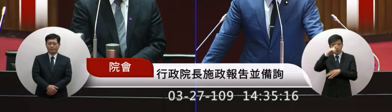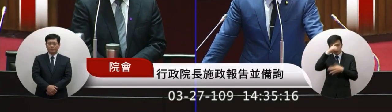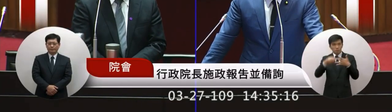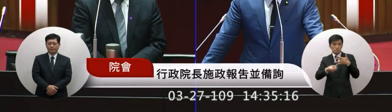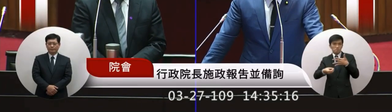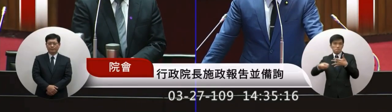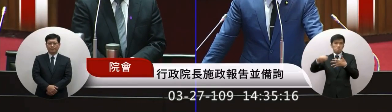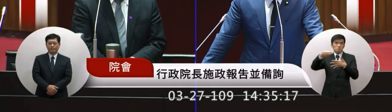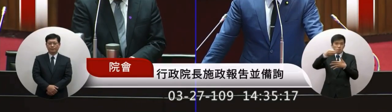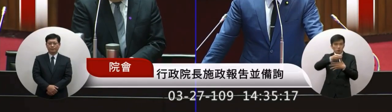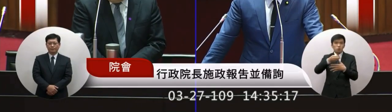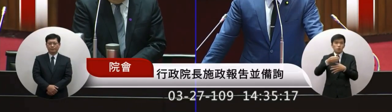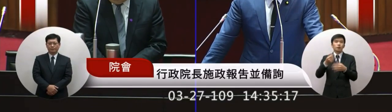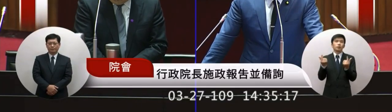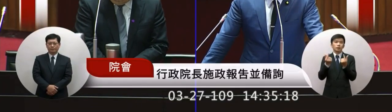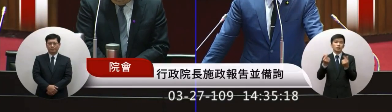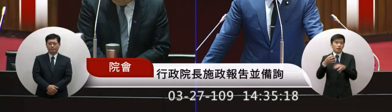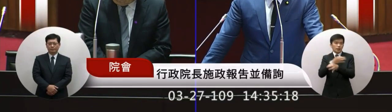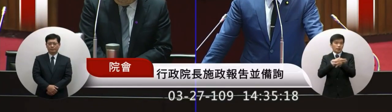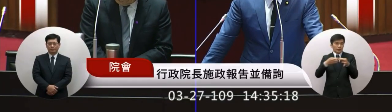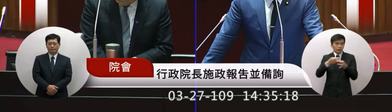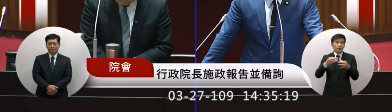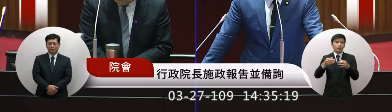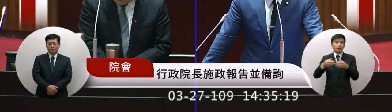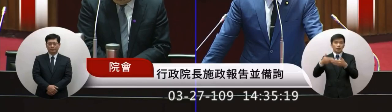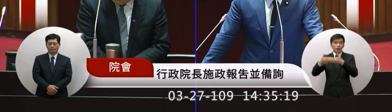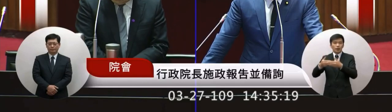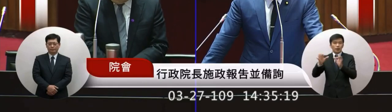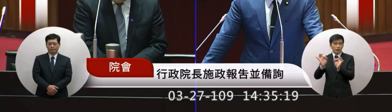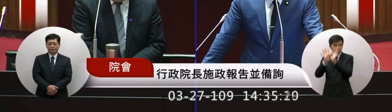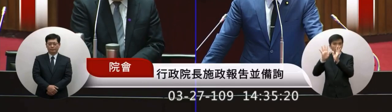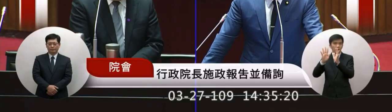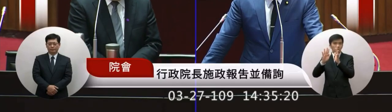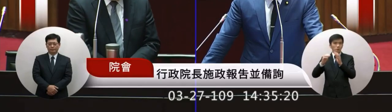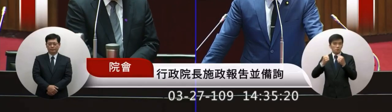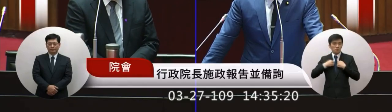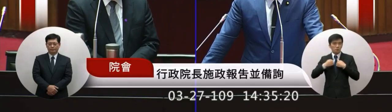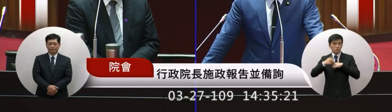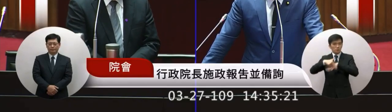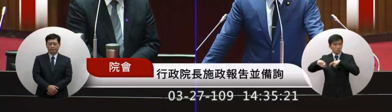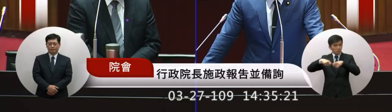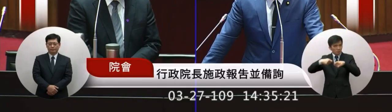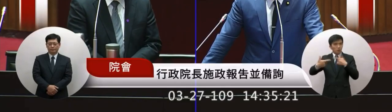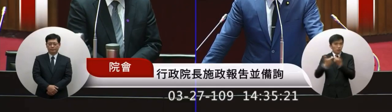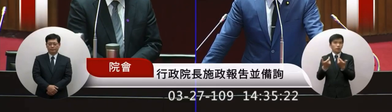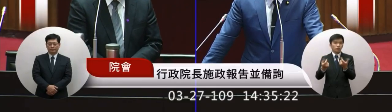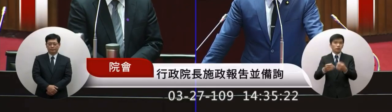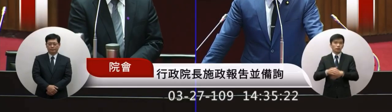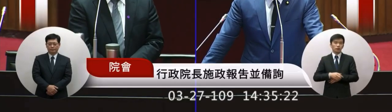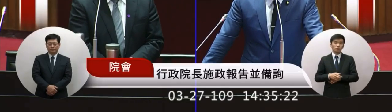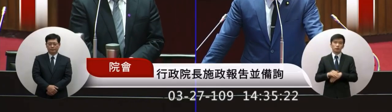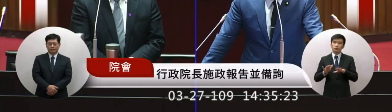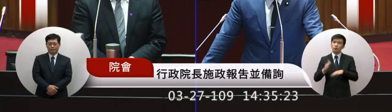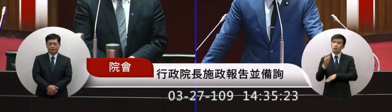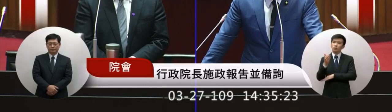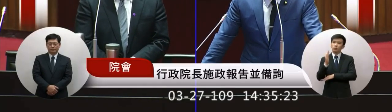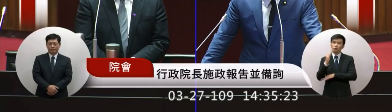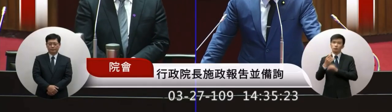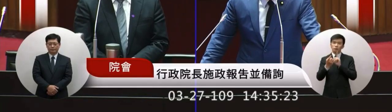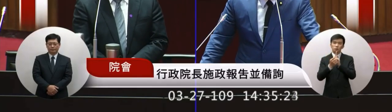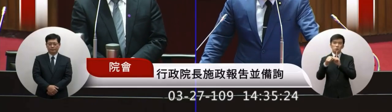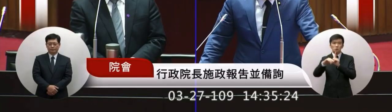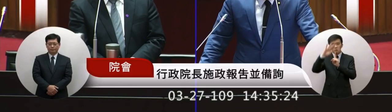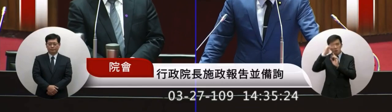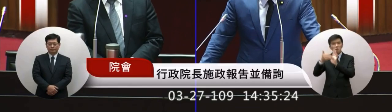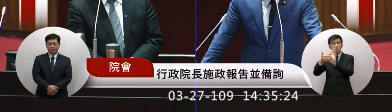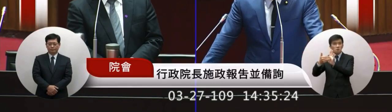的经济的汉光演习，来以这种作战的态度来面对现在经济的冲击，因为我们现在政府目前都还是在防疫